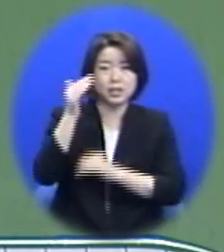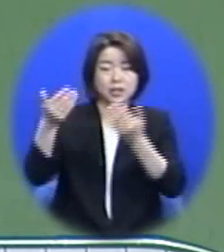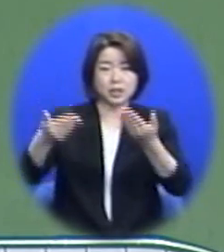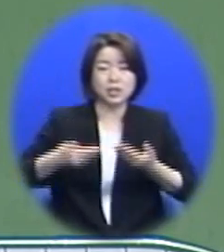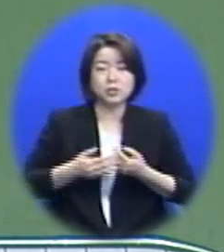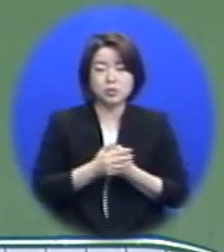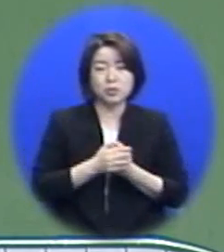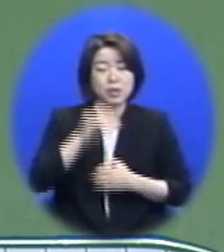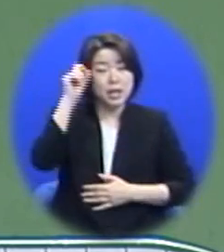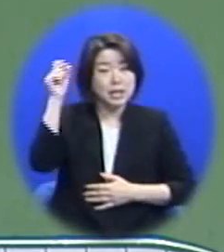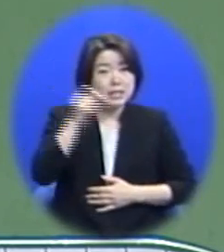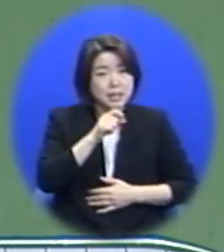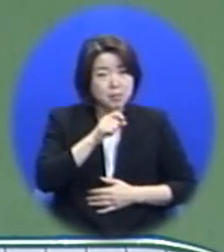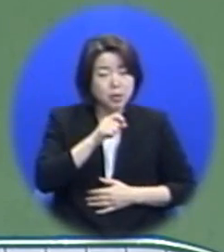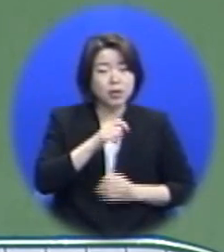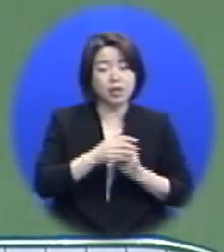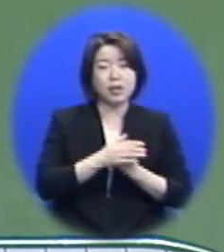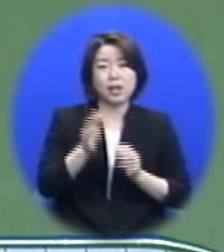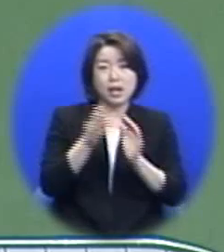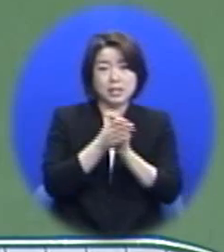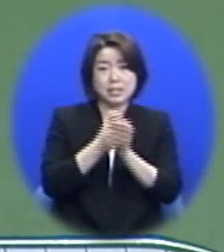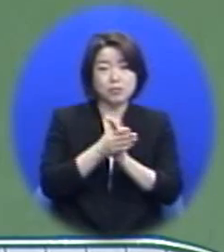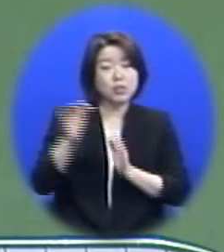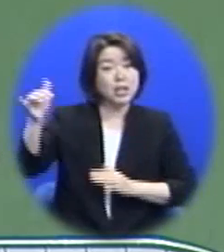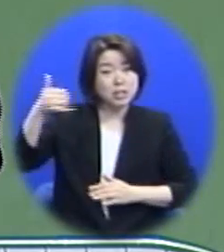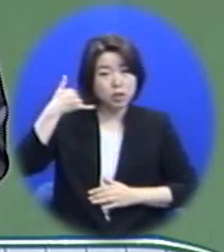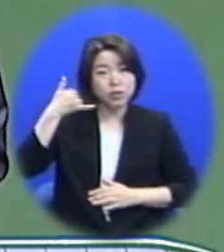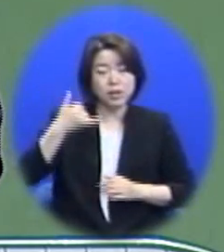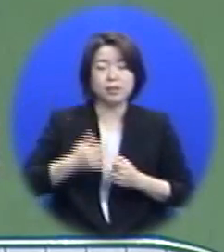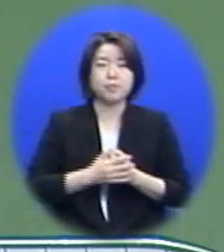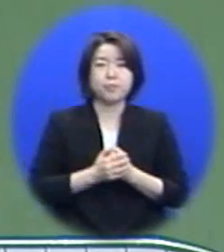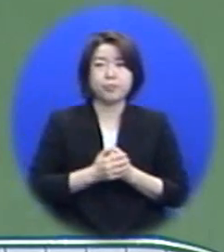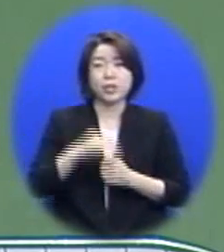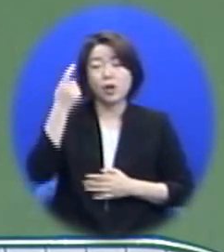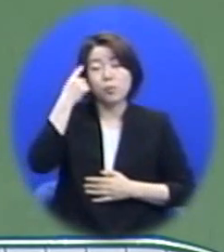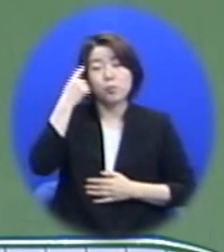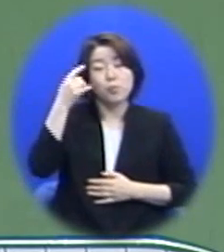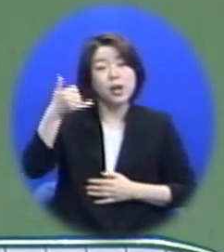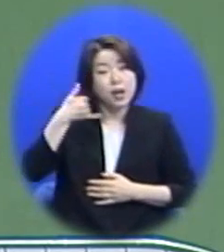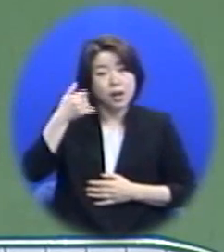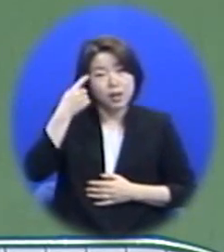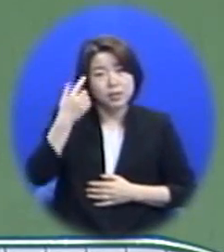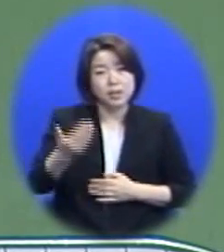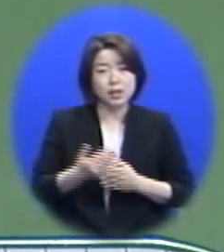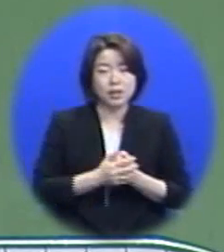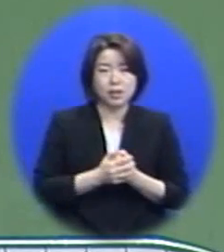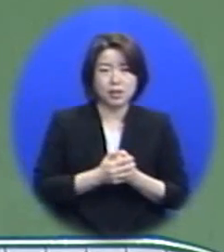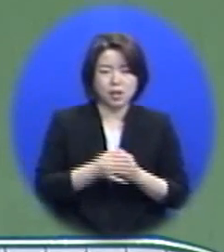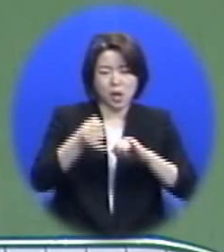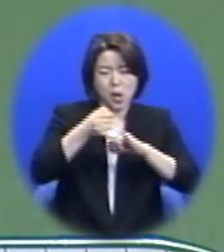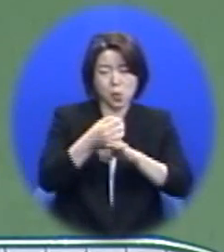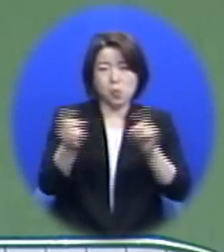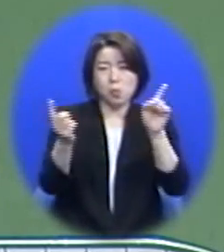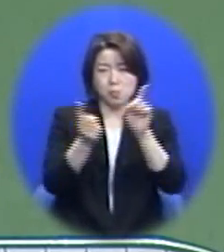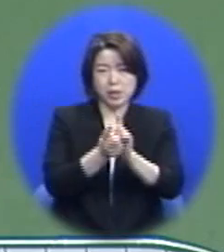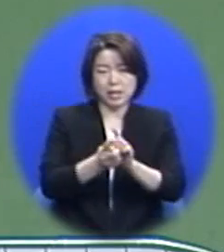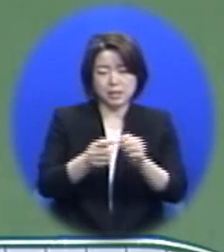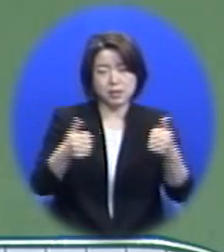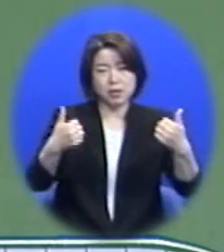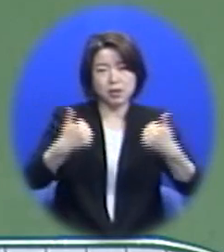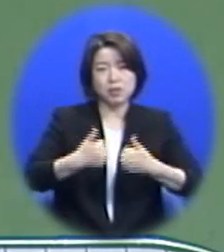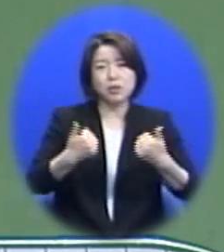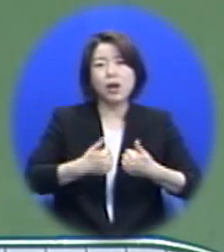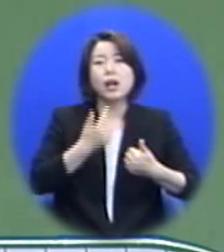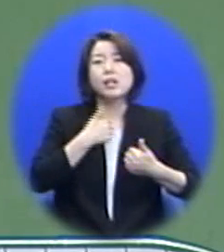친구가 전화를 했습니다 왜 그러냐고 했더니 꼭 만나서 은원 일이 있다는 겁니다